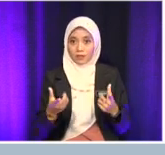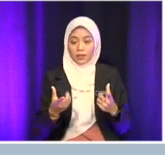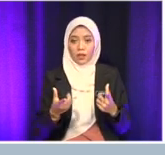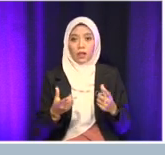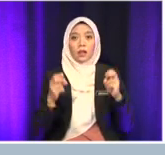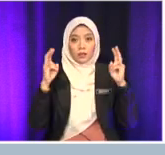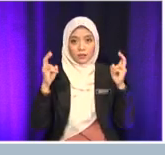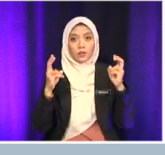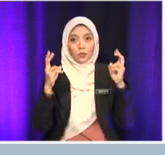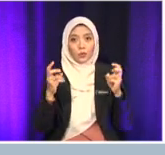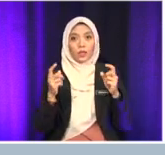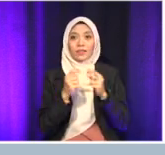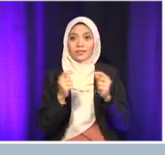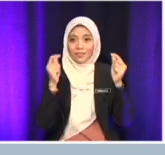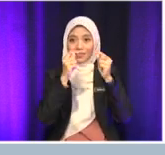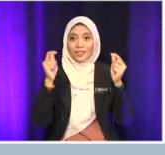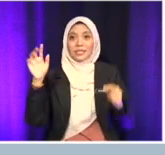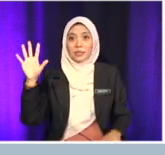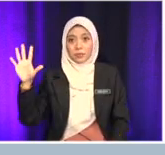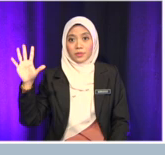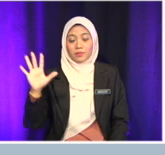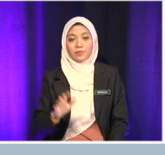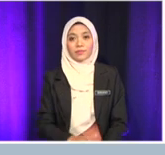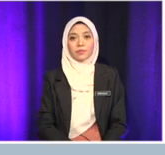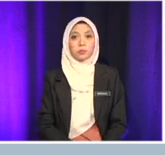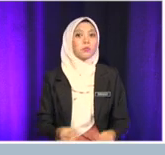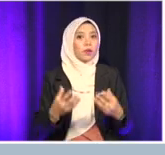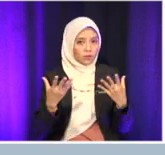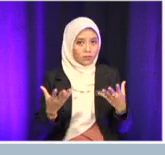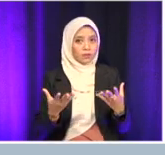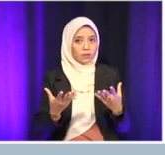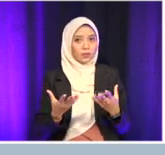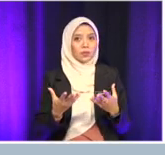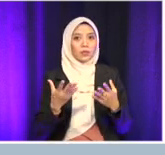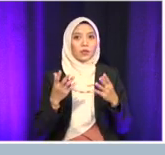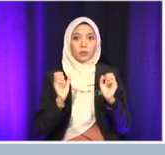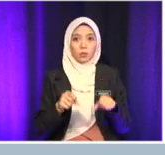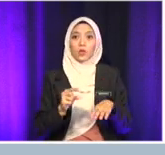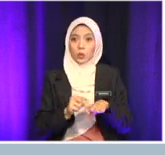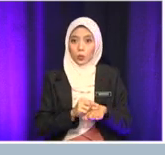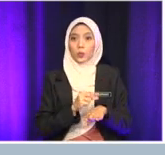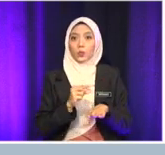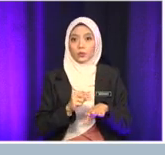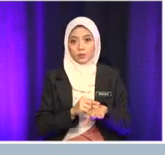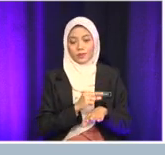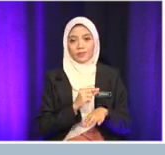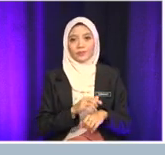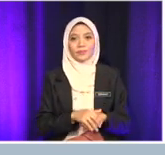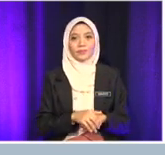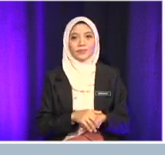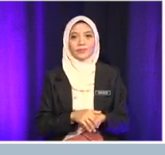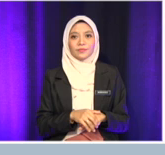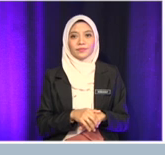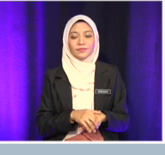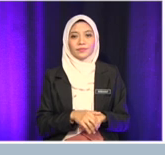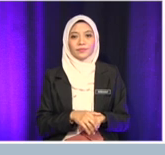soal Lan penyelesaian persamaan linear serentak banyak yang ditanya menggunakan kaidah matriks Jadi kalau